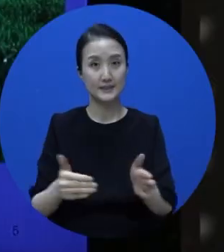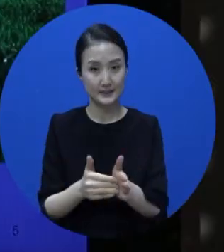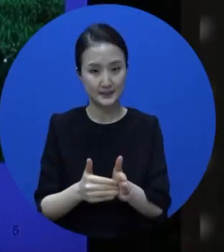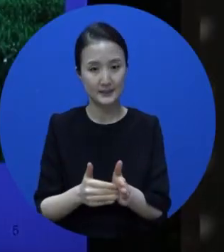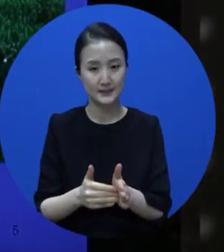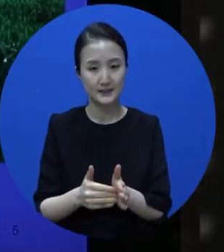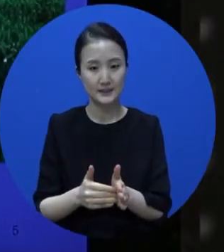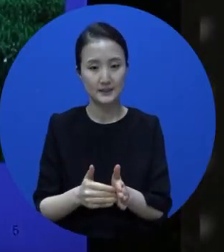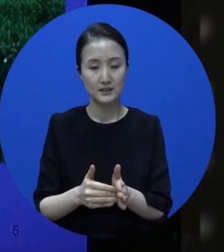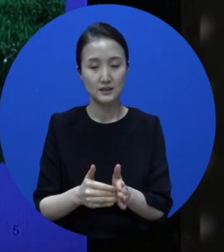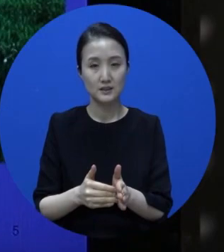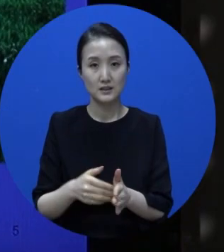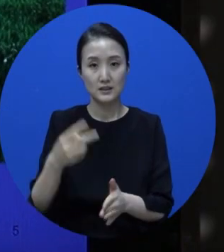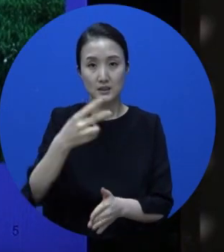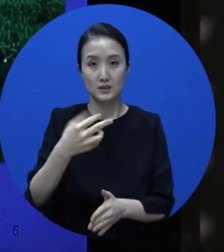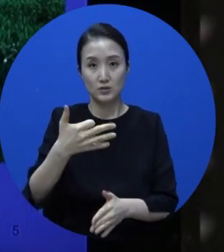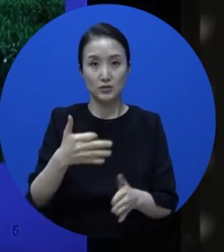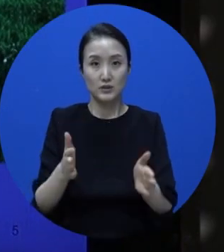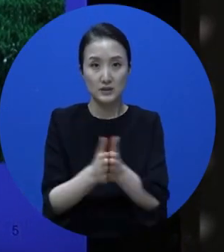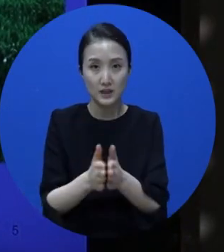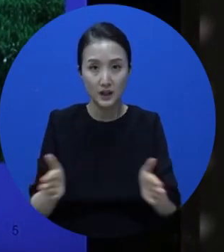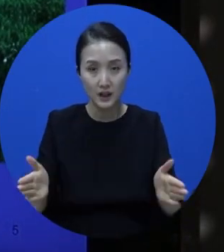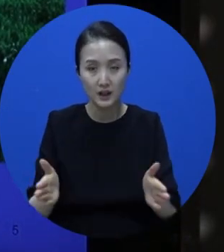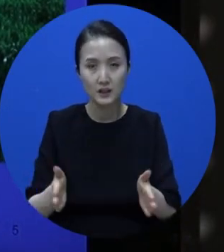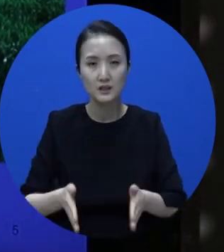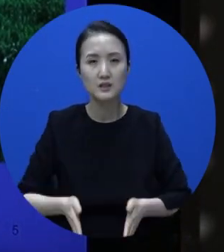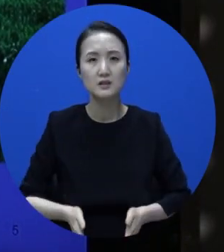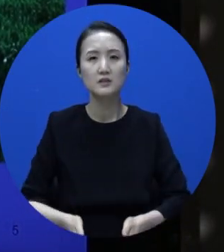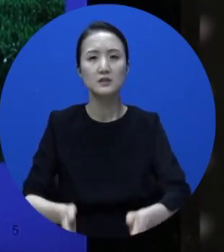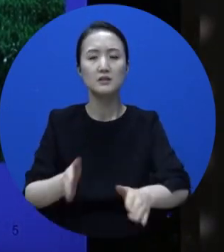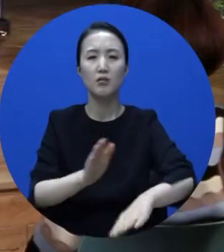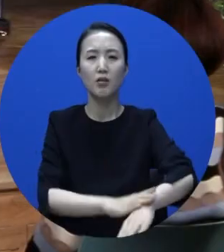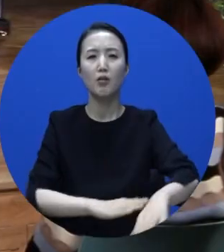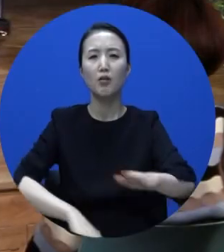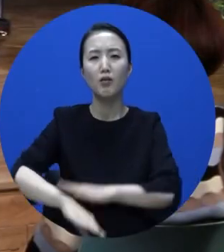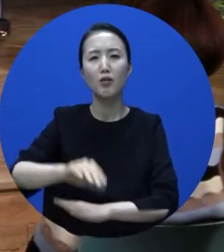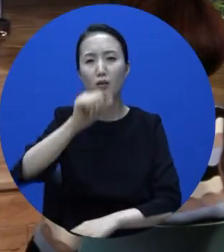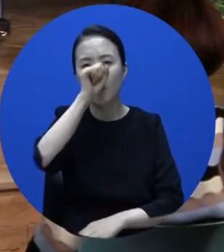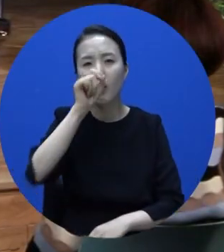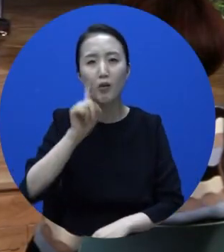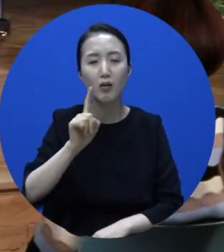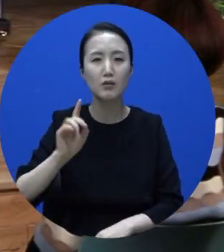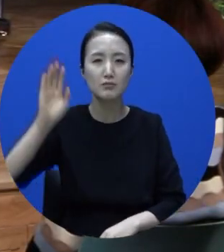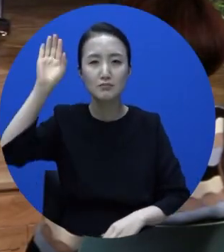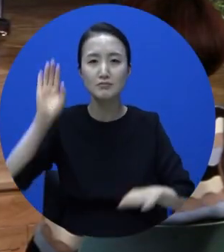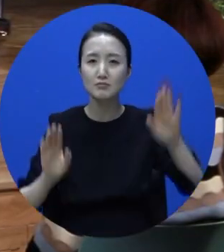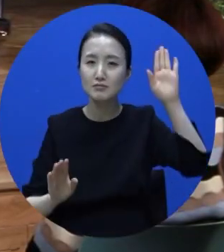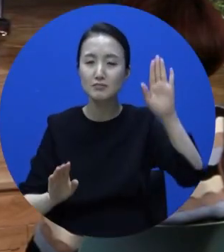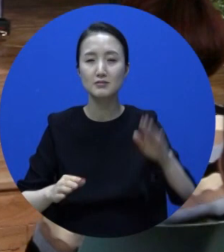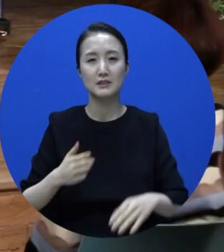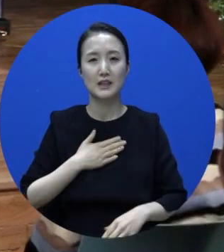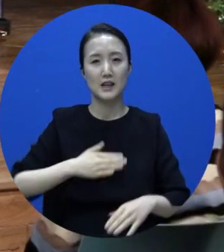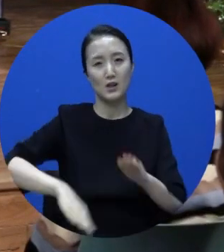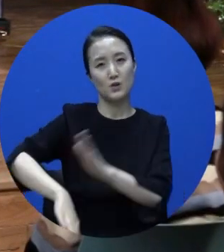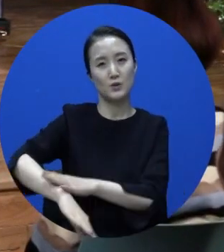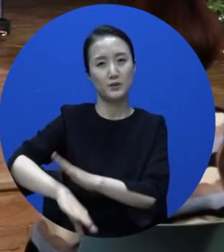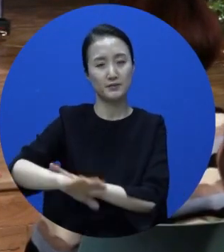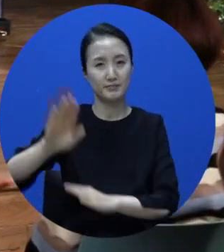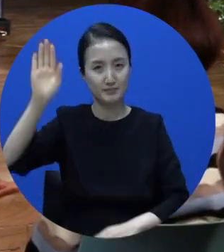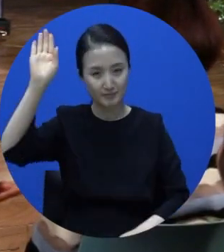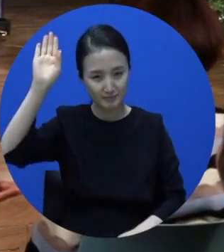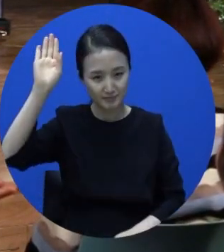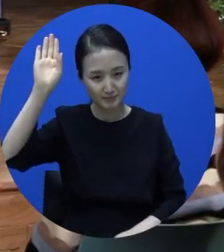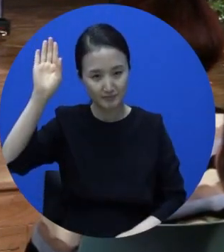왼쪽 길이냐 오른쪽 비리나 를 선택해야 됩니다 자 나는 오른쪽 길로 가게 따서 들어가주세요 4